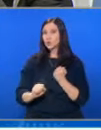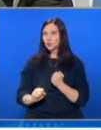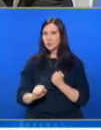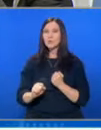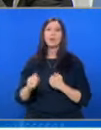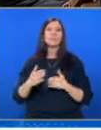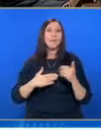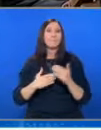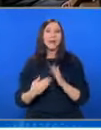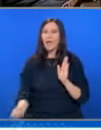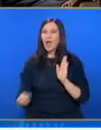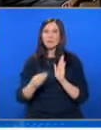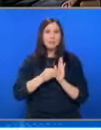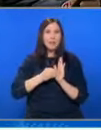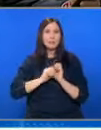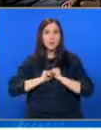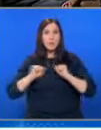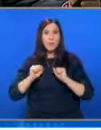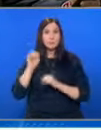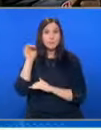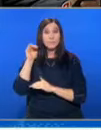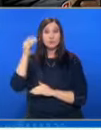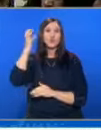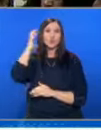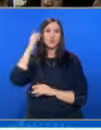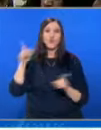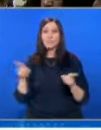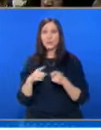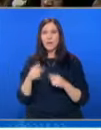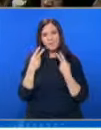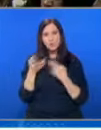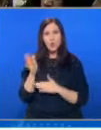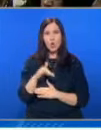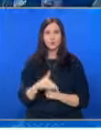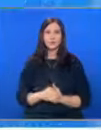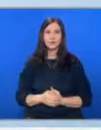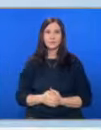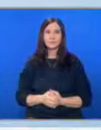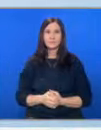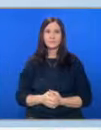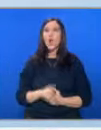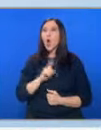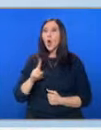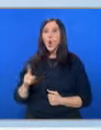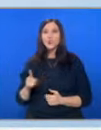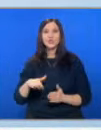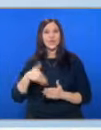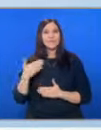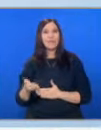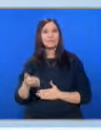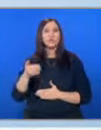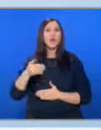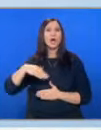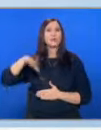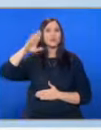на практика е заложена бомба за бъдещото служебно управление. Вижте още. Кой ще е следващият